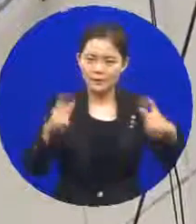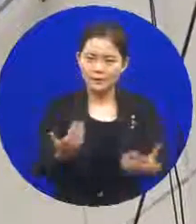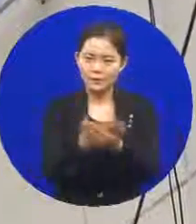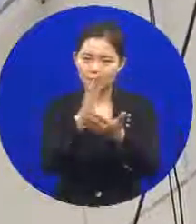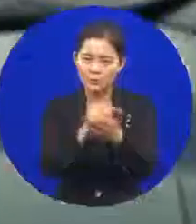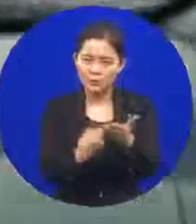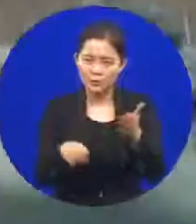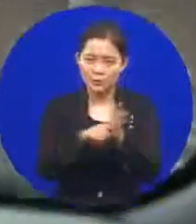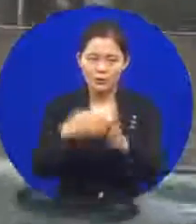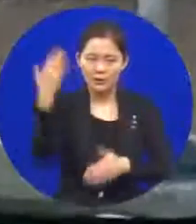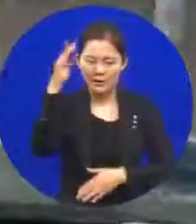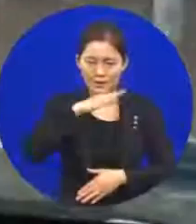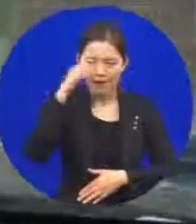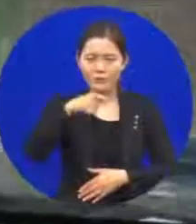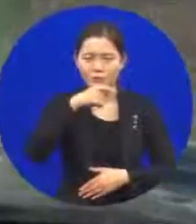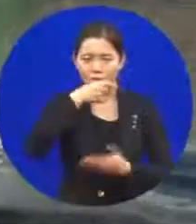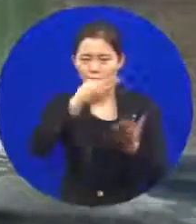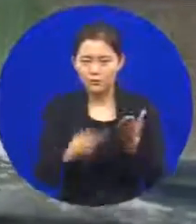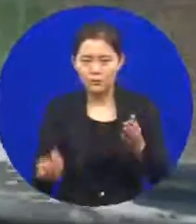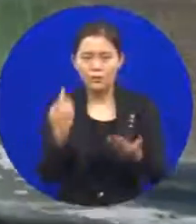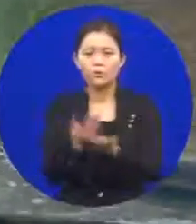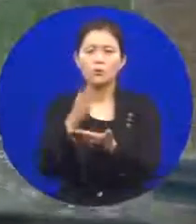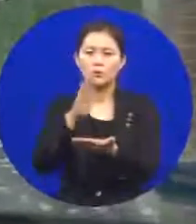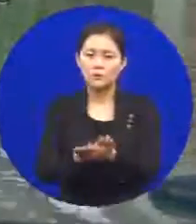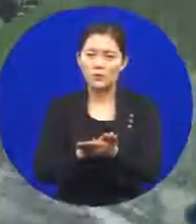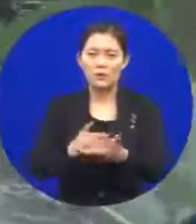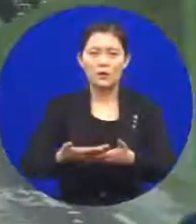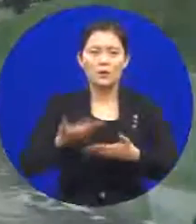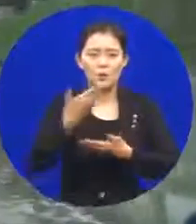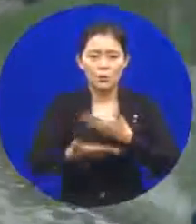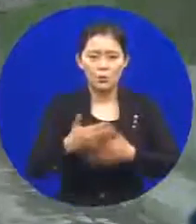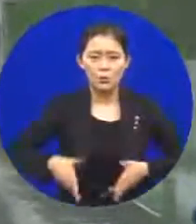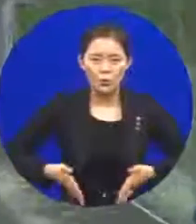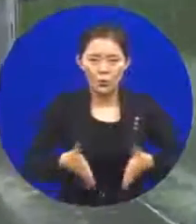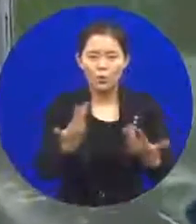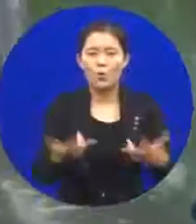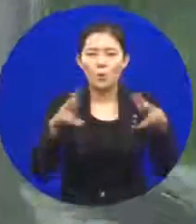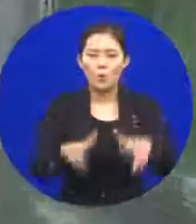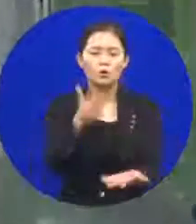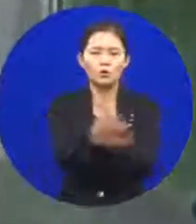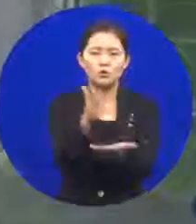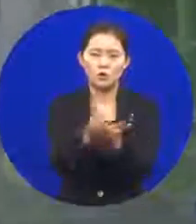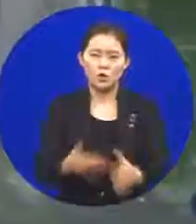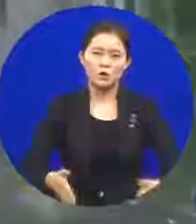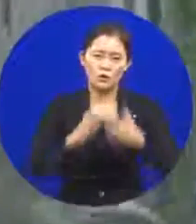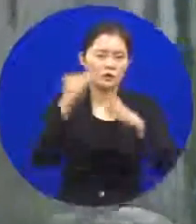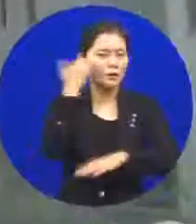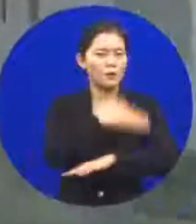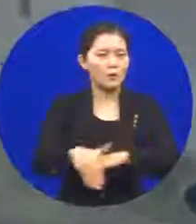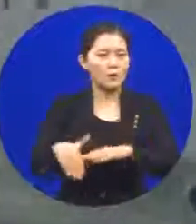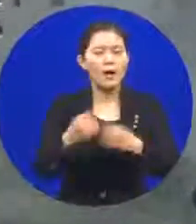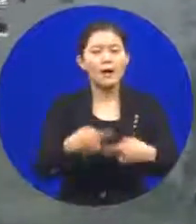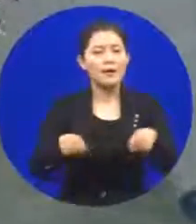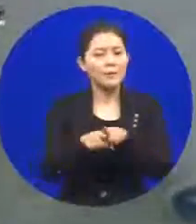지역 정비를 위해 낡은 상하수도관을 교체하고 도로와 공원, 주차장 등을 신설할 계획입니다. 특히 주민들이